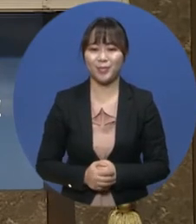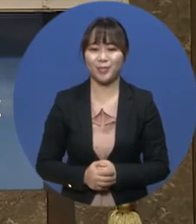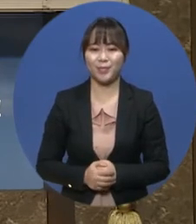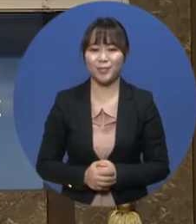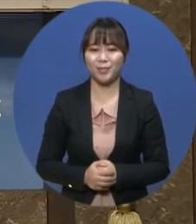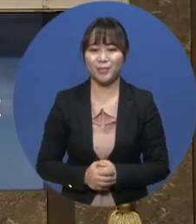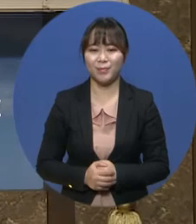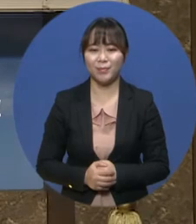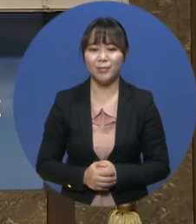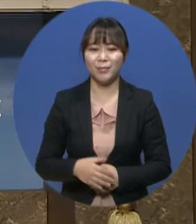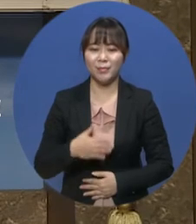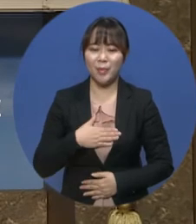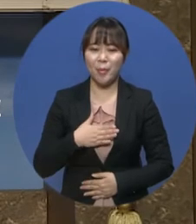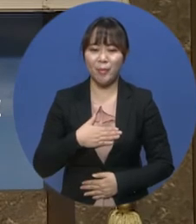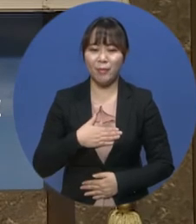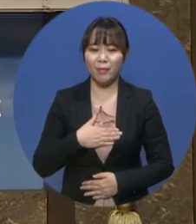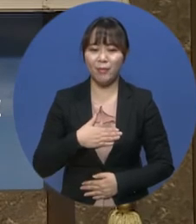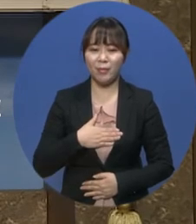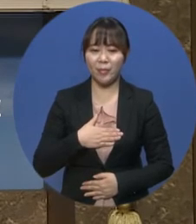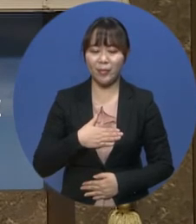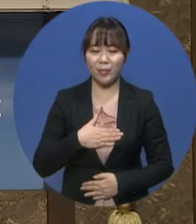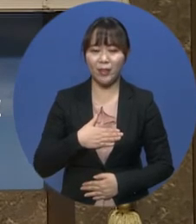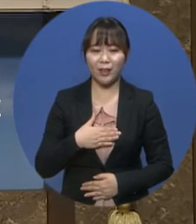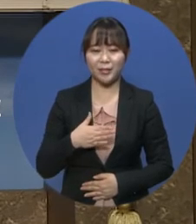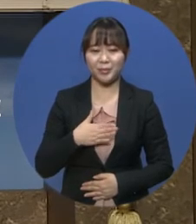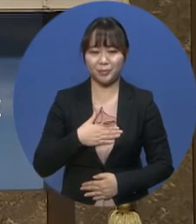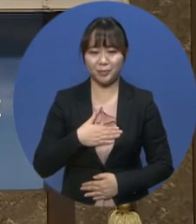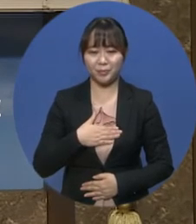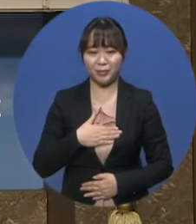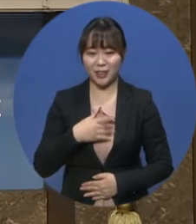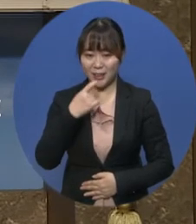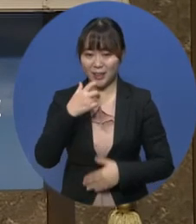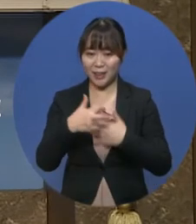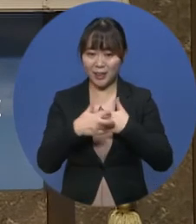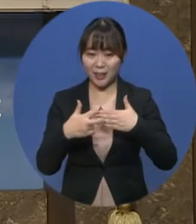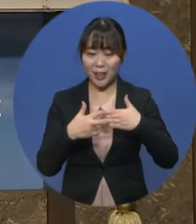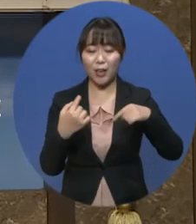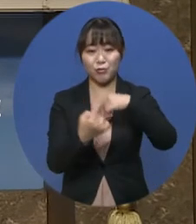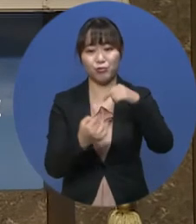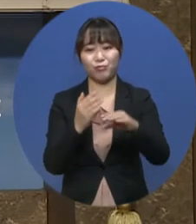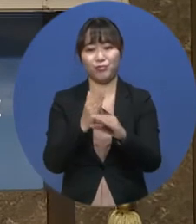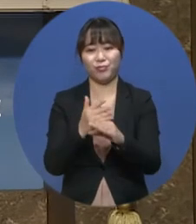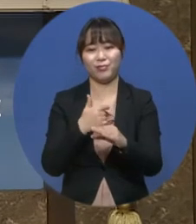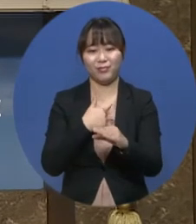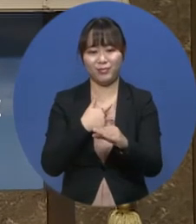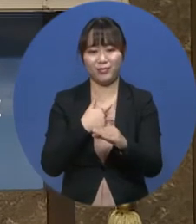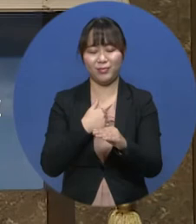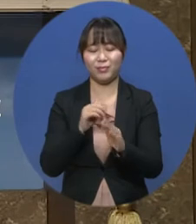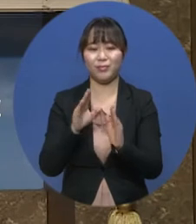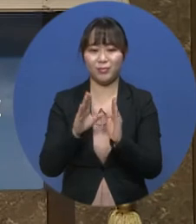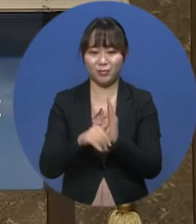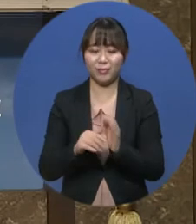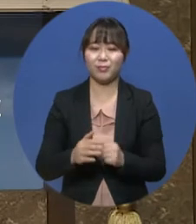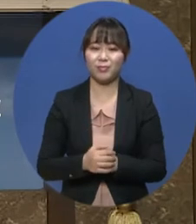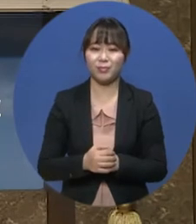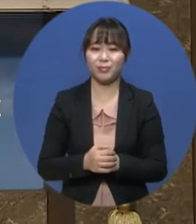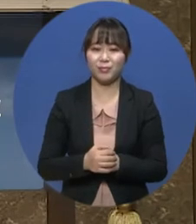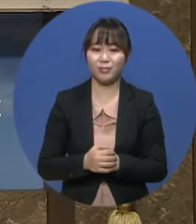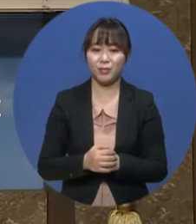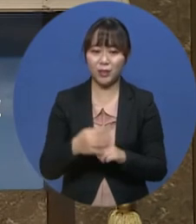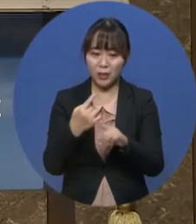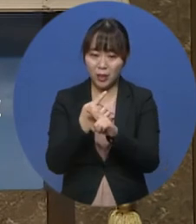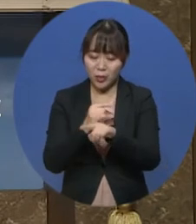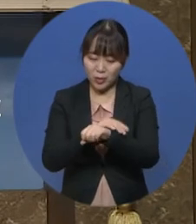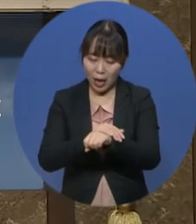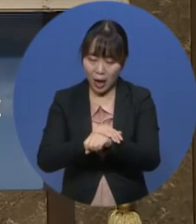제가 저는 제 병원 아직도 이제 치과를 하고 있는데 에 거기서 아 치료가